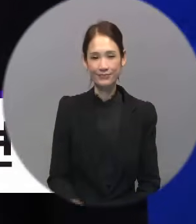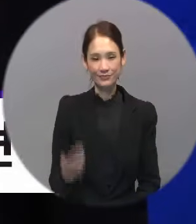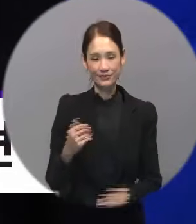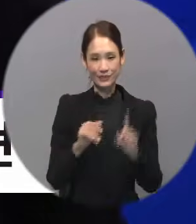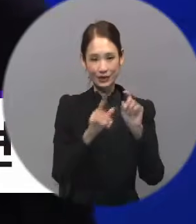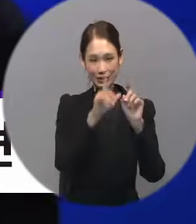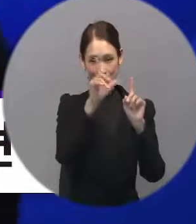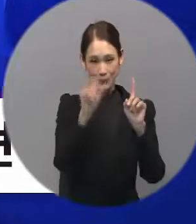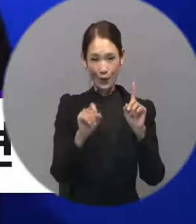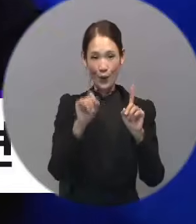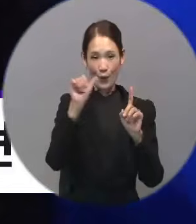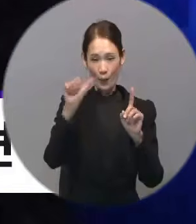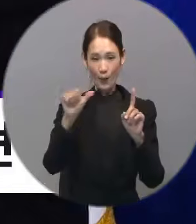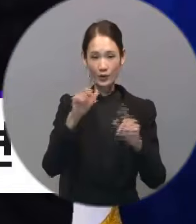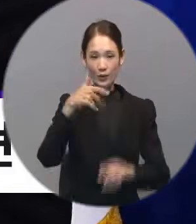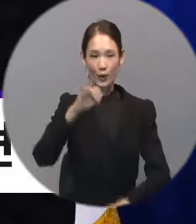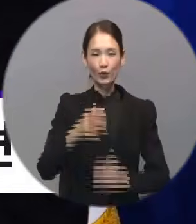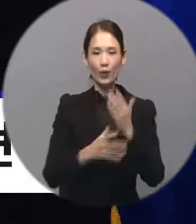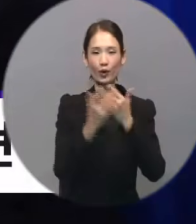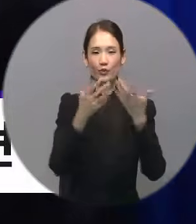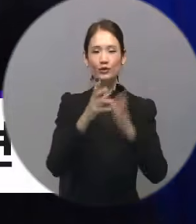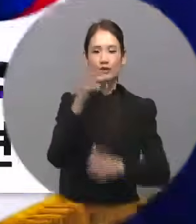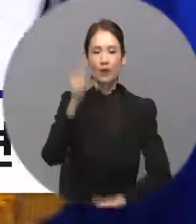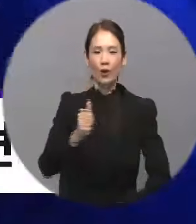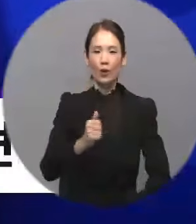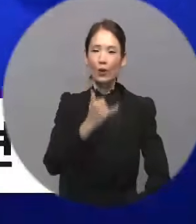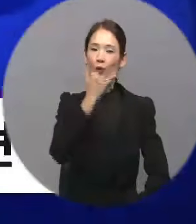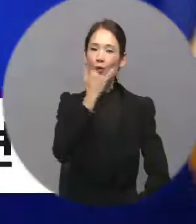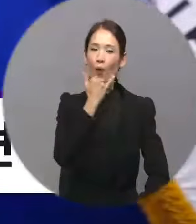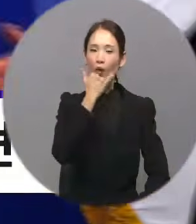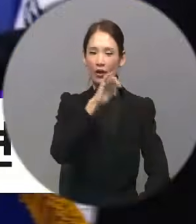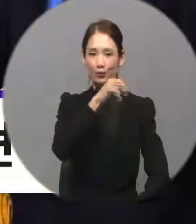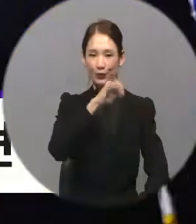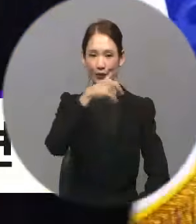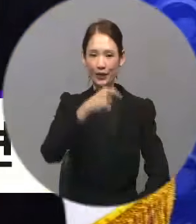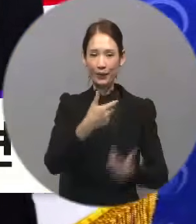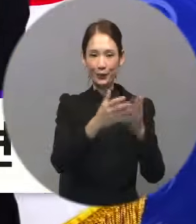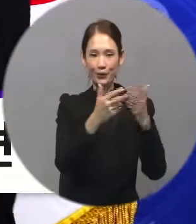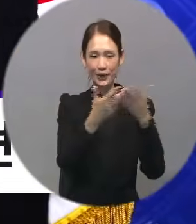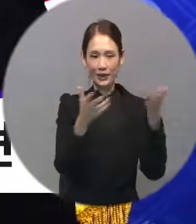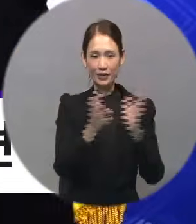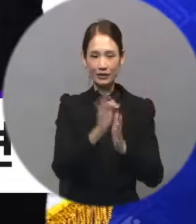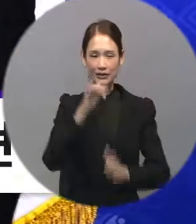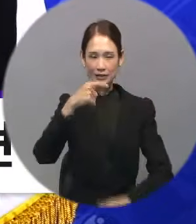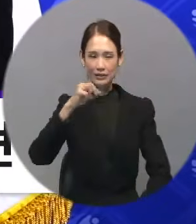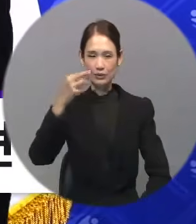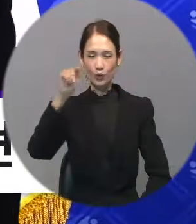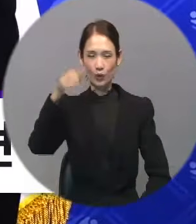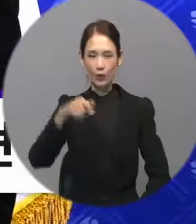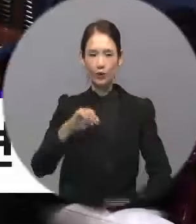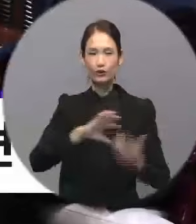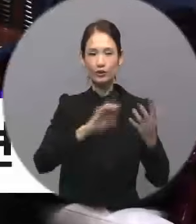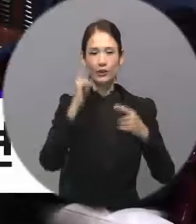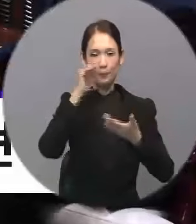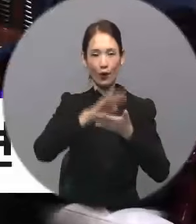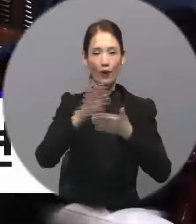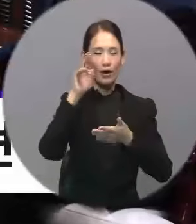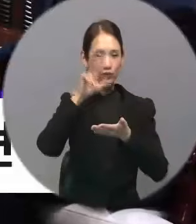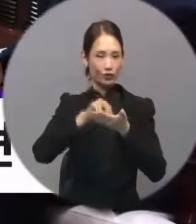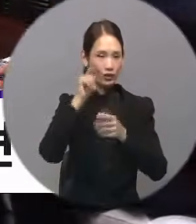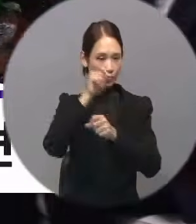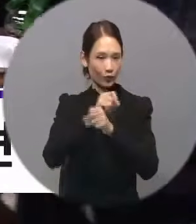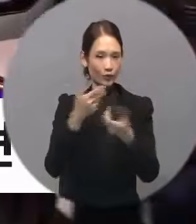지난 5일 정동영 통일부 장관은 독일 프리드리히 에버트 재단과 스톡홀름 국제평화문제연구소